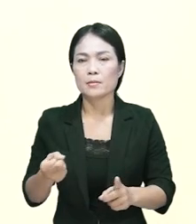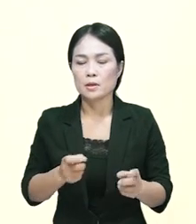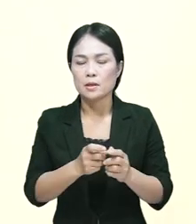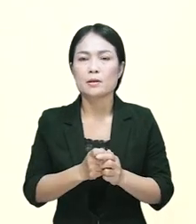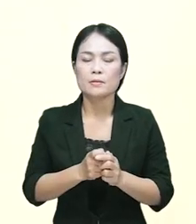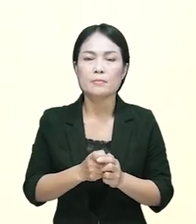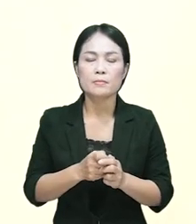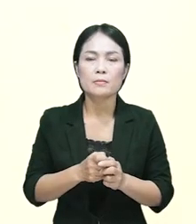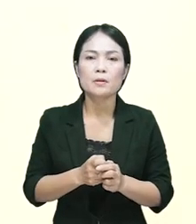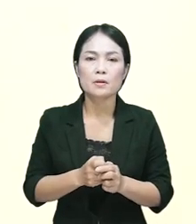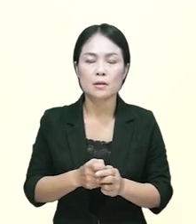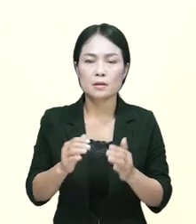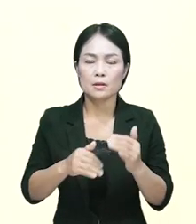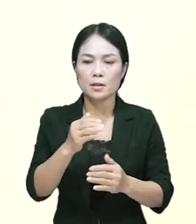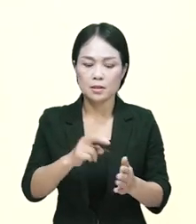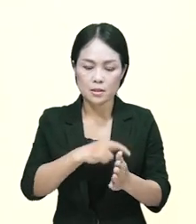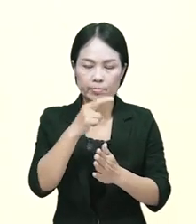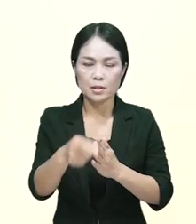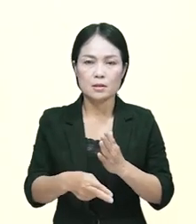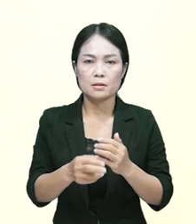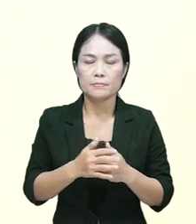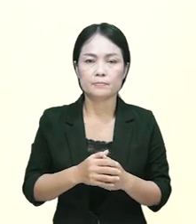ល់ពាក្យថាជាងគេគឺជាផលណាកូនណា